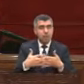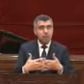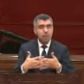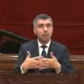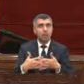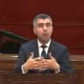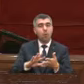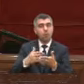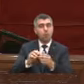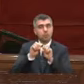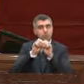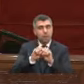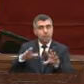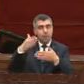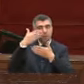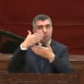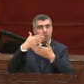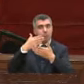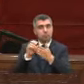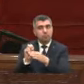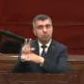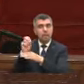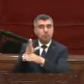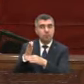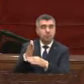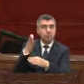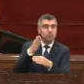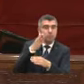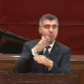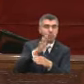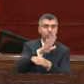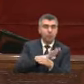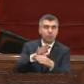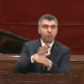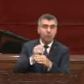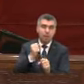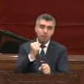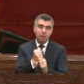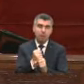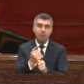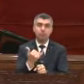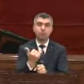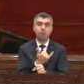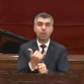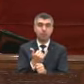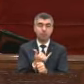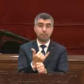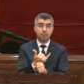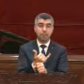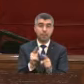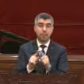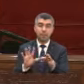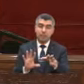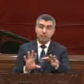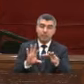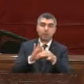الجغرافيا الممتده للمغاربه المقيمين بالخارج، ثم يخدموا اهم اساس. حنا درنا الاطار الاتفاقي